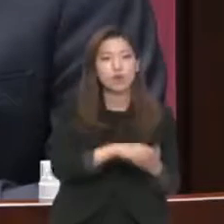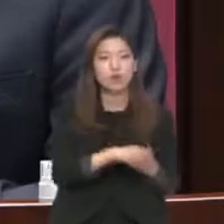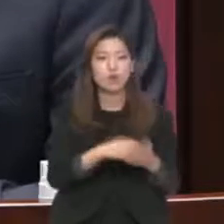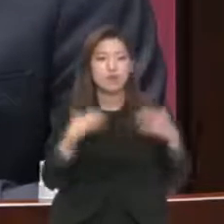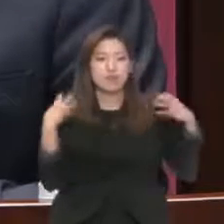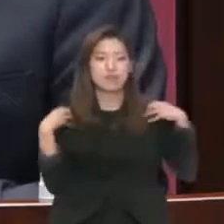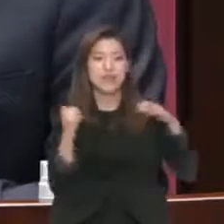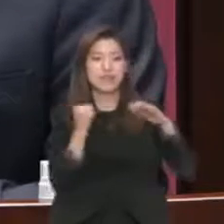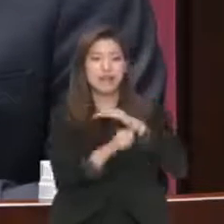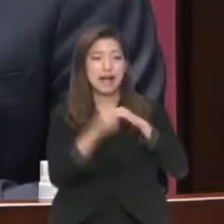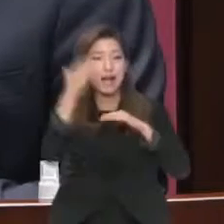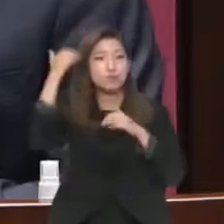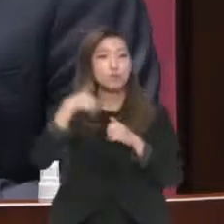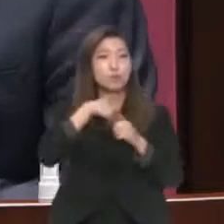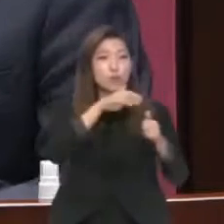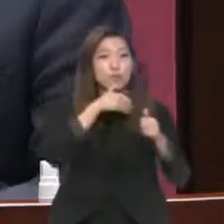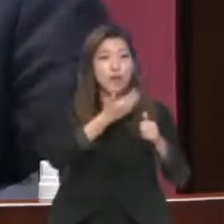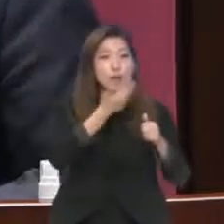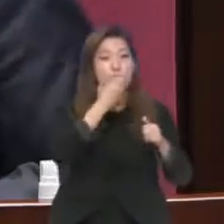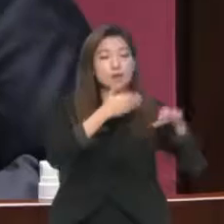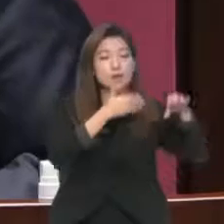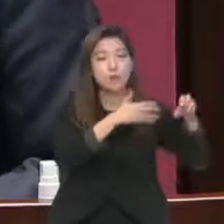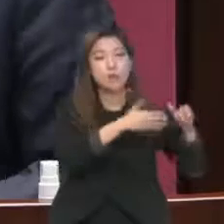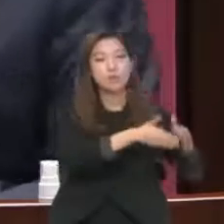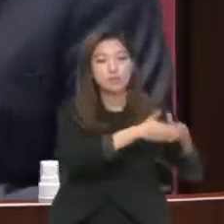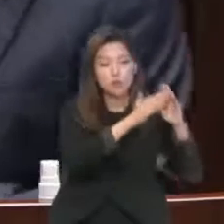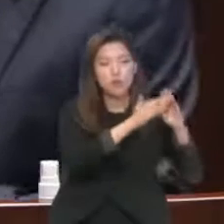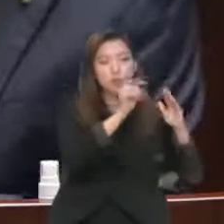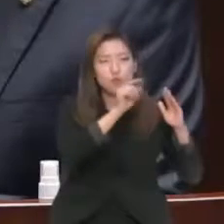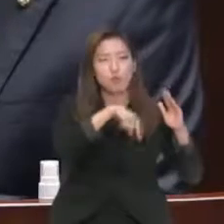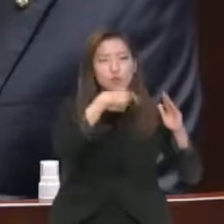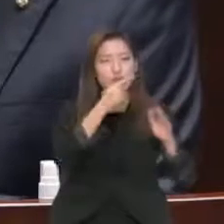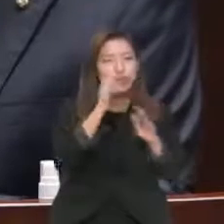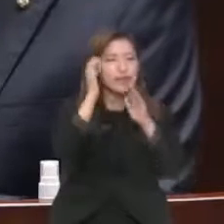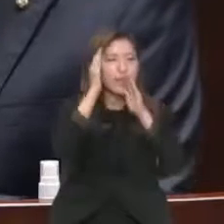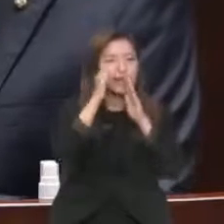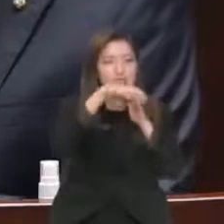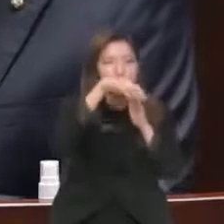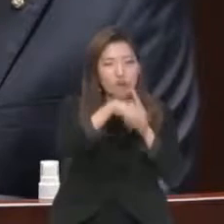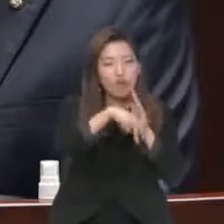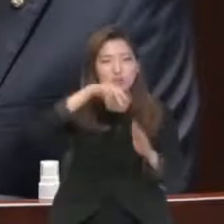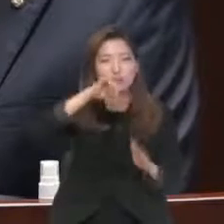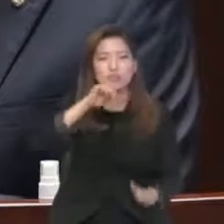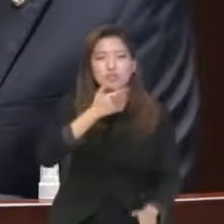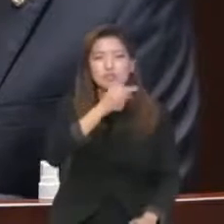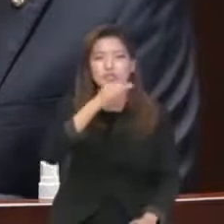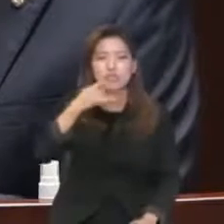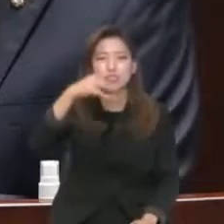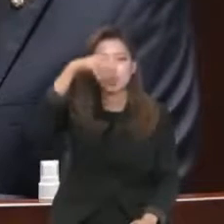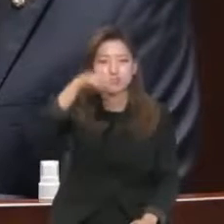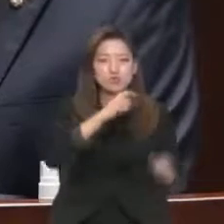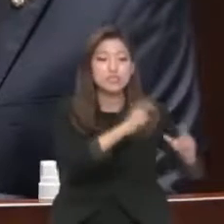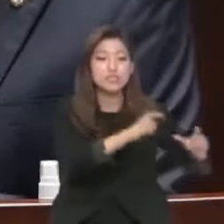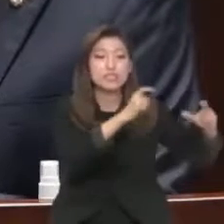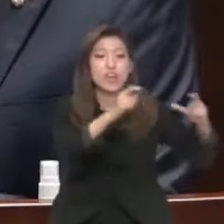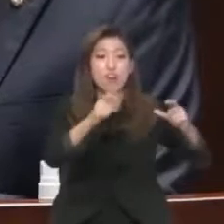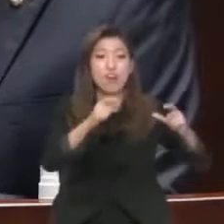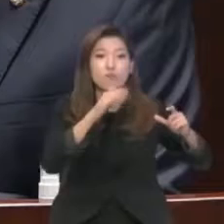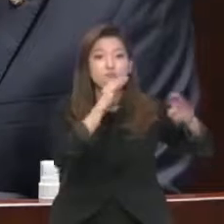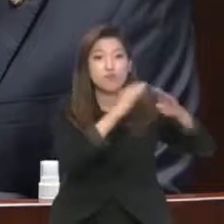좋겠고 그다음에 개성, 신의주, 그 다음에 저쪽 낮은 선봉 이런 그 몇몇 지역에는